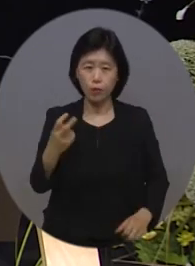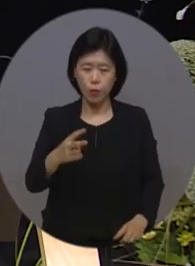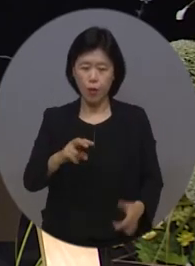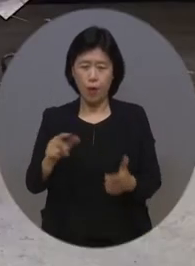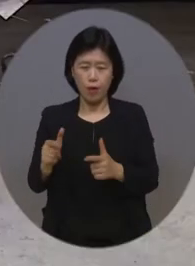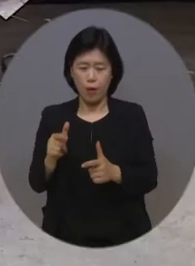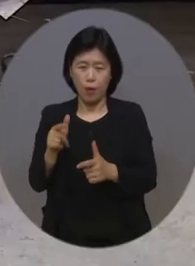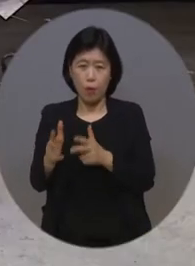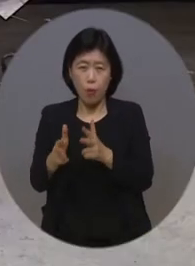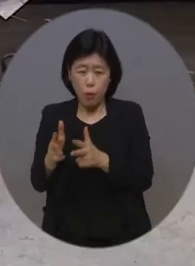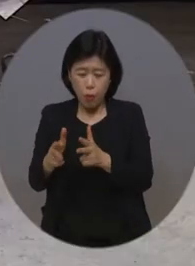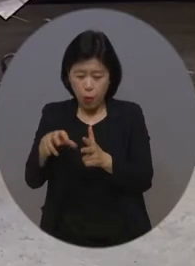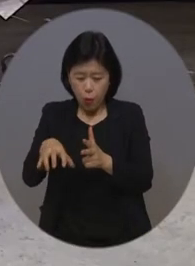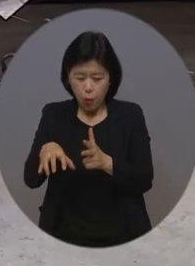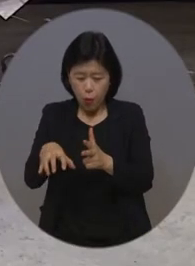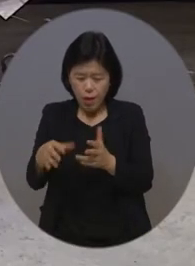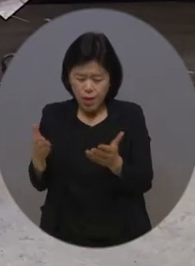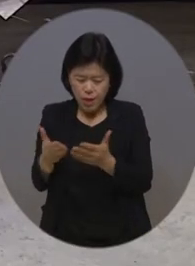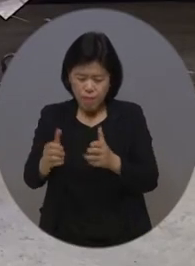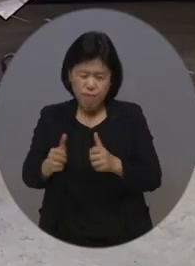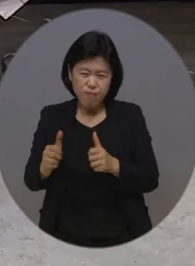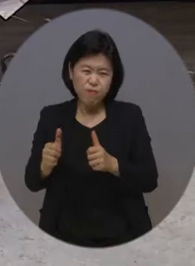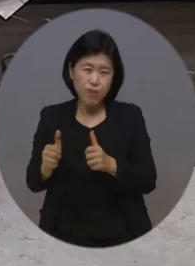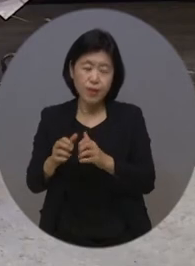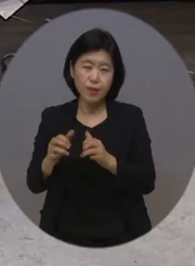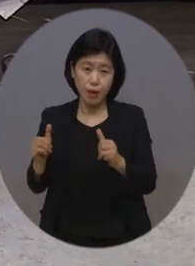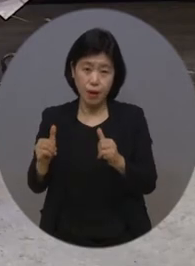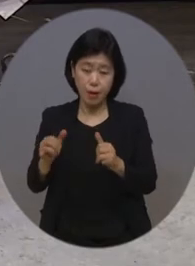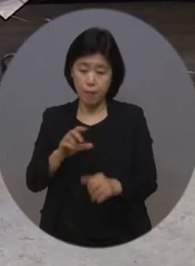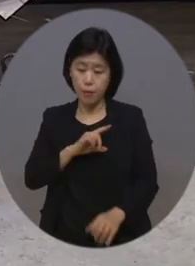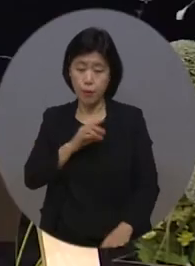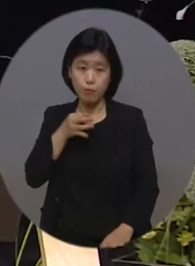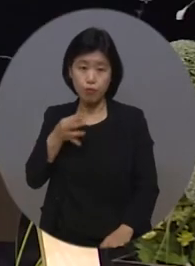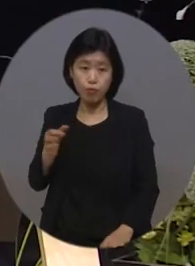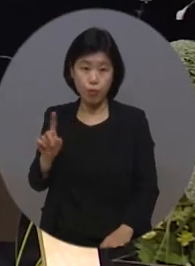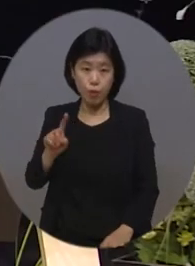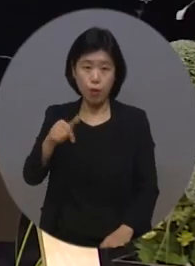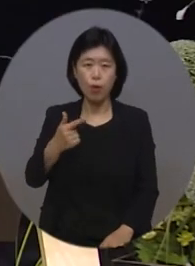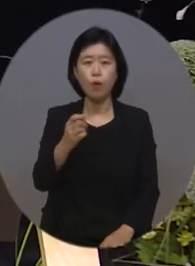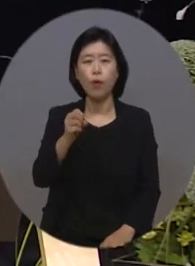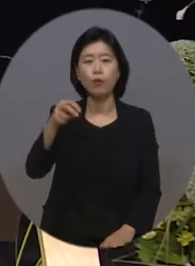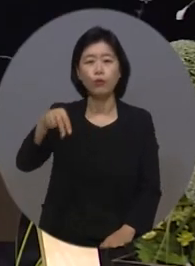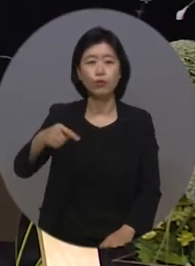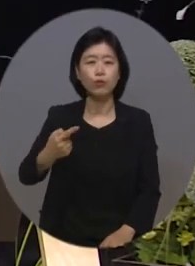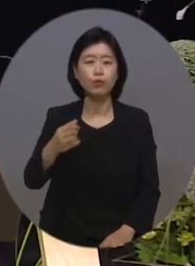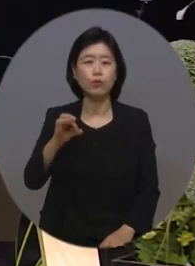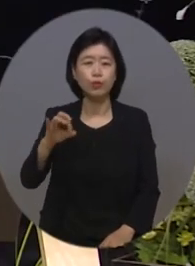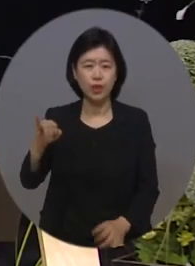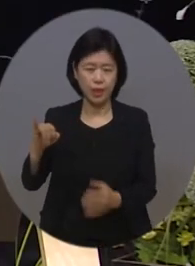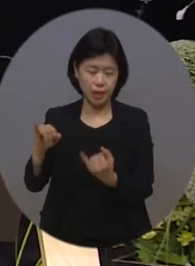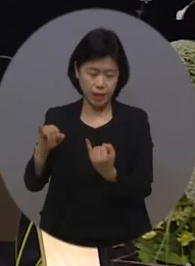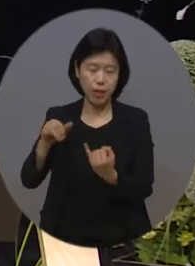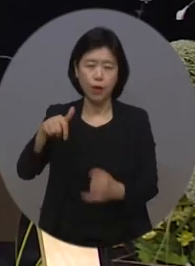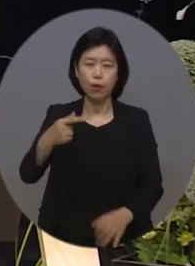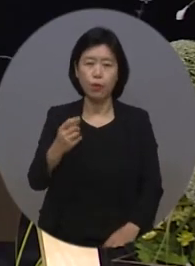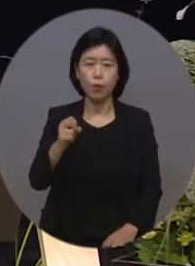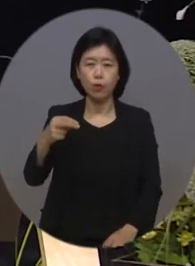시기였습니다. 그때 생겨난 공순이 공돈이란 말이 증명하듯 농촌의 젊은이들이 공장 취직을